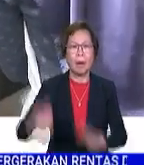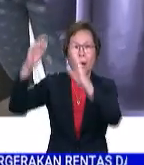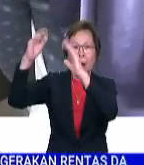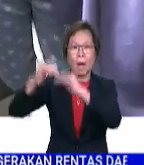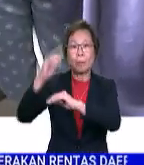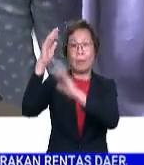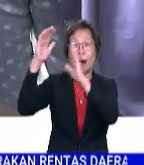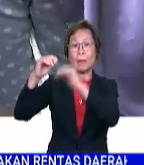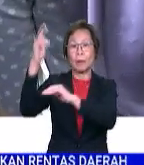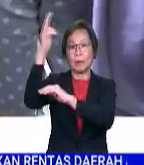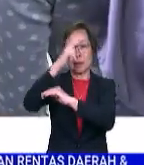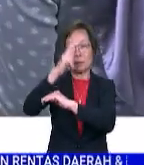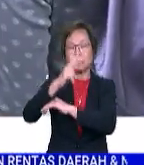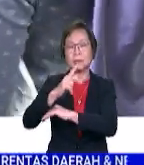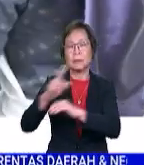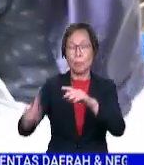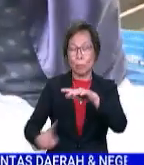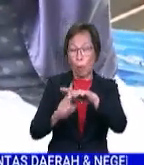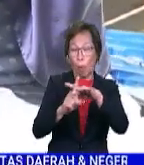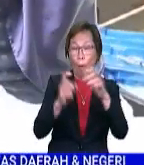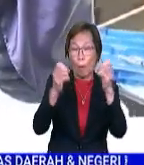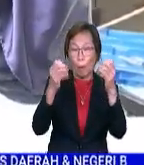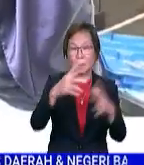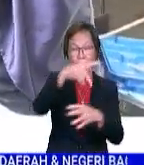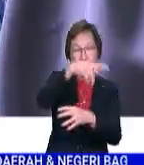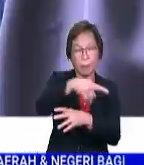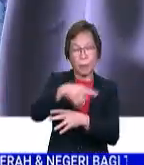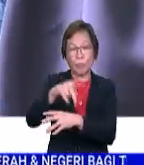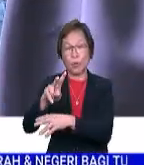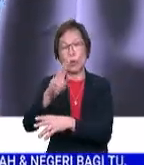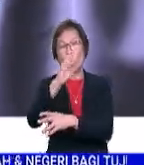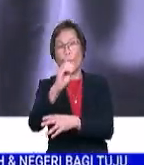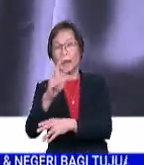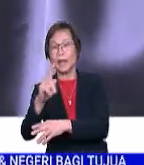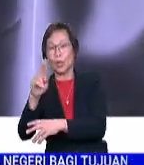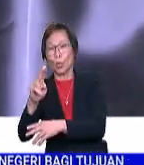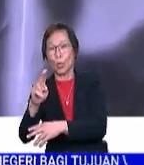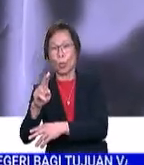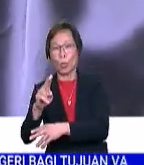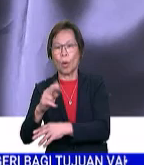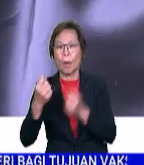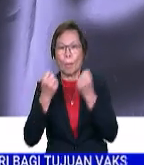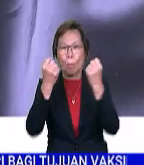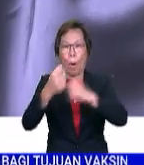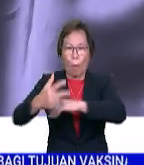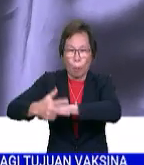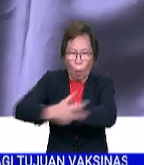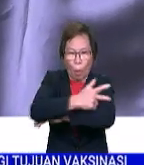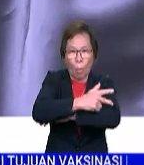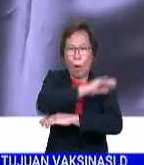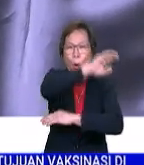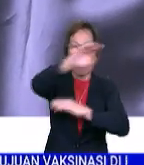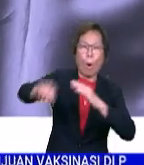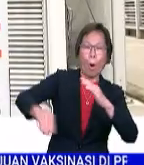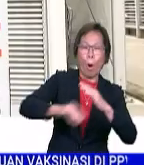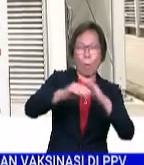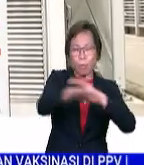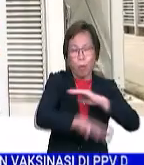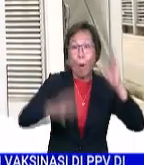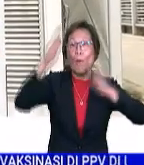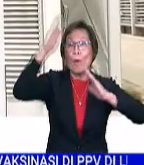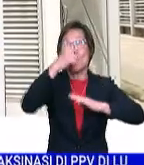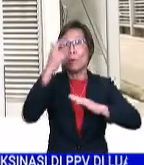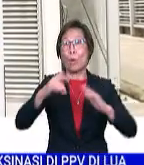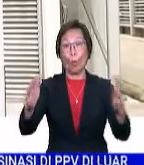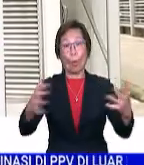berharap kerajaan dapat menghujudkan lebih banyak PPV OKU secara pandu lalu di seluruh negara